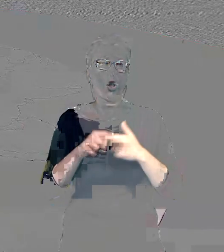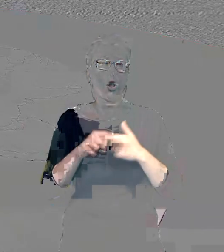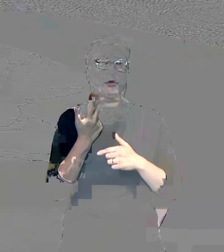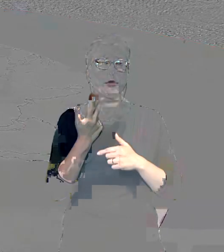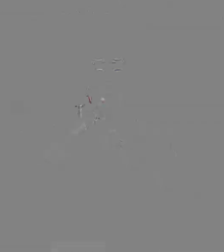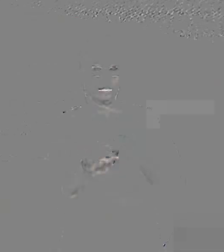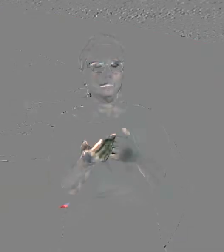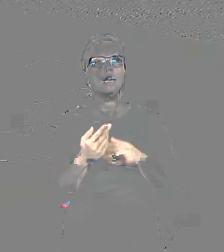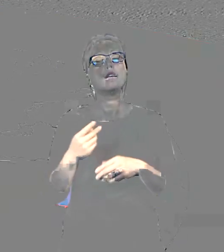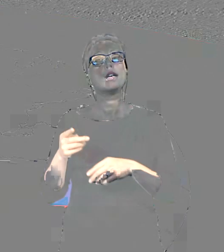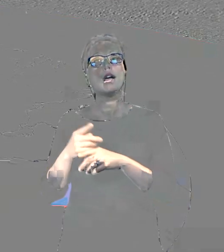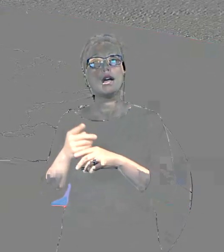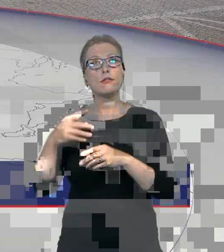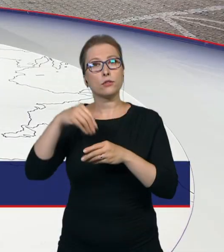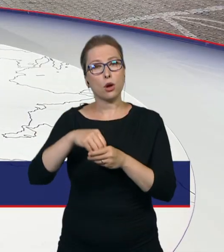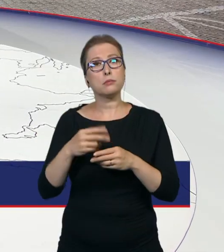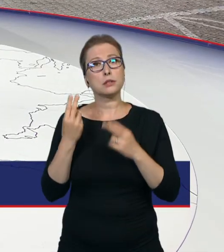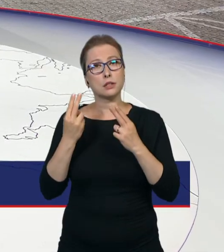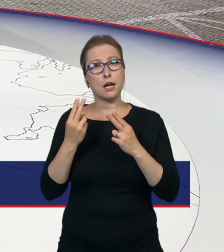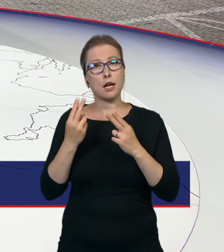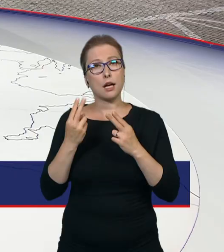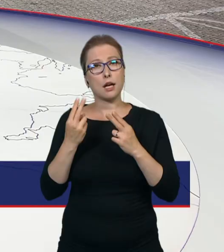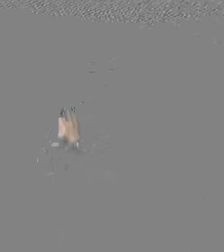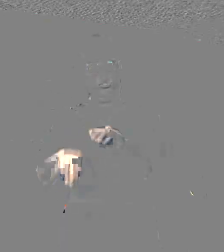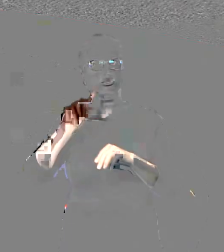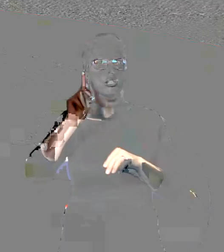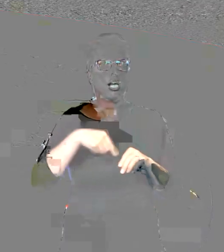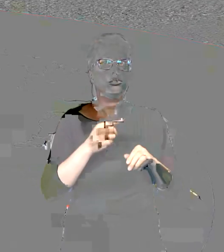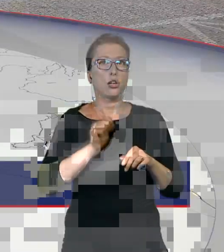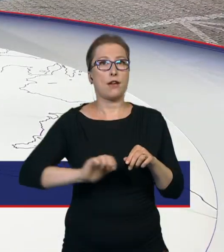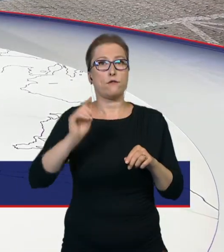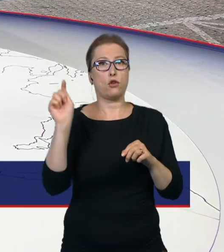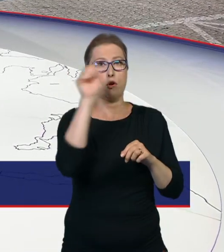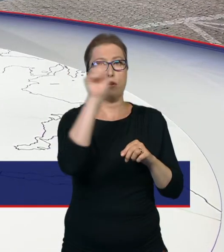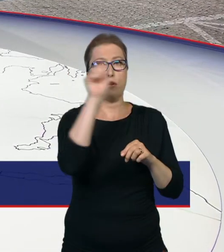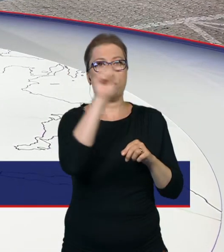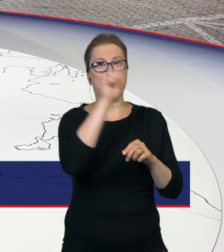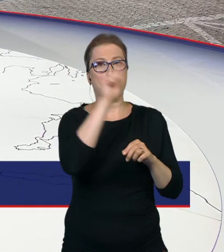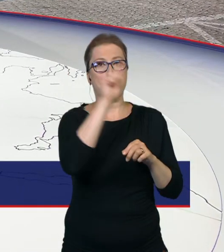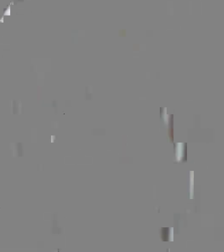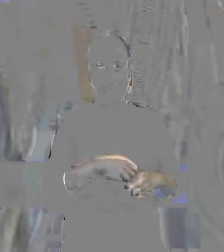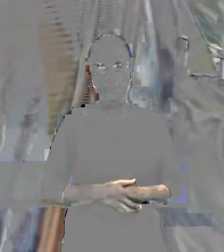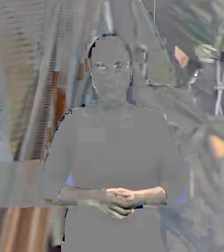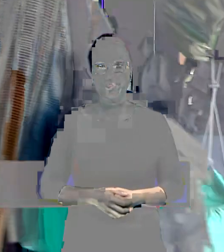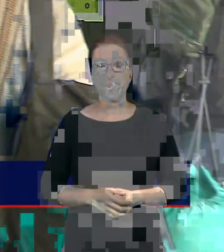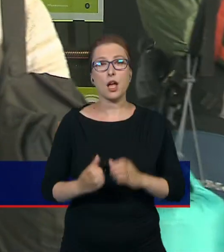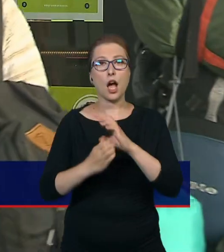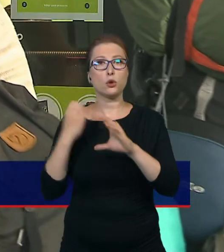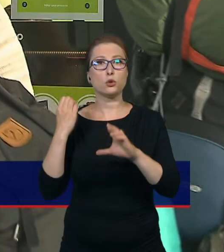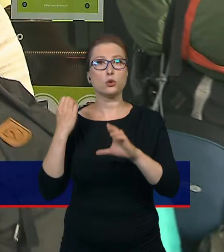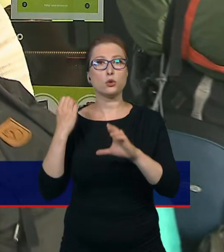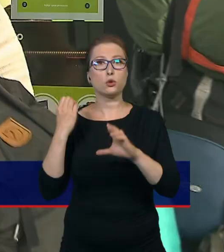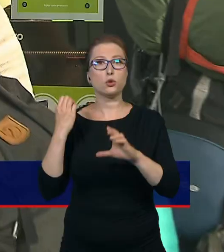pohonné hmoty v Česku zůst mější než ve většině sousedů Pro autobusového